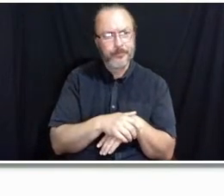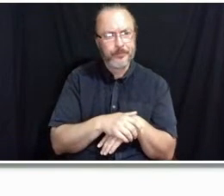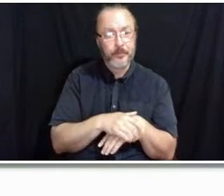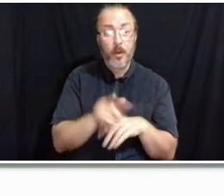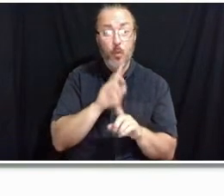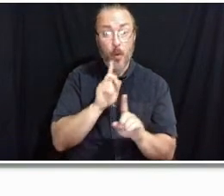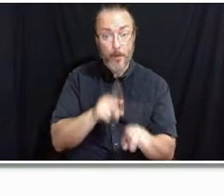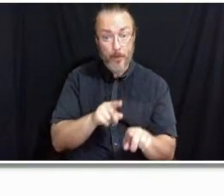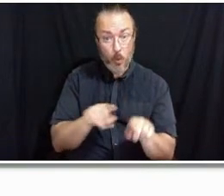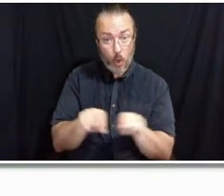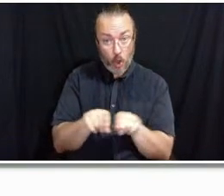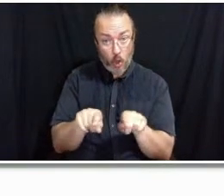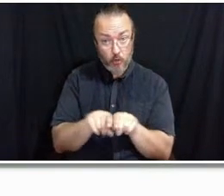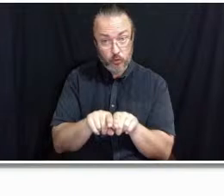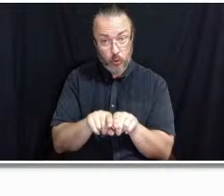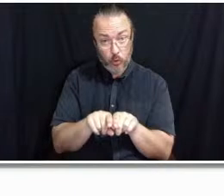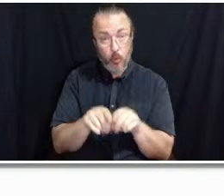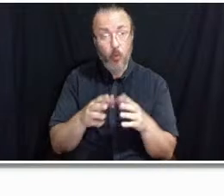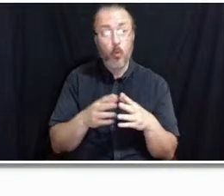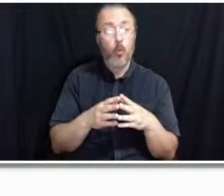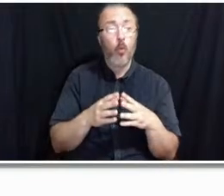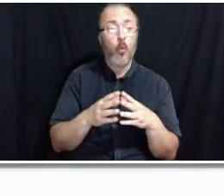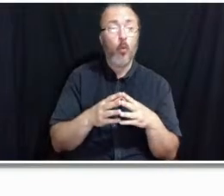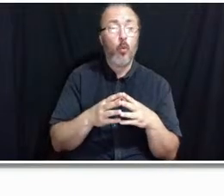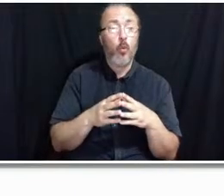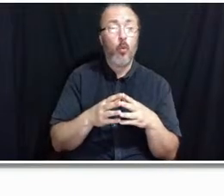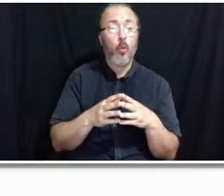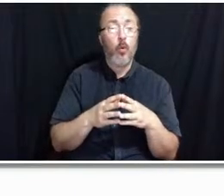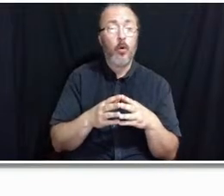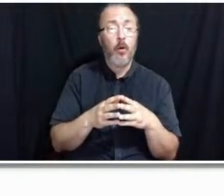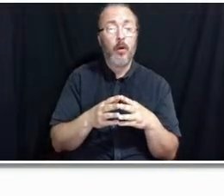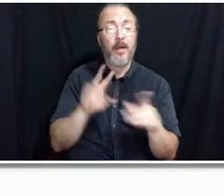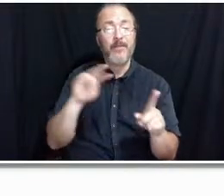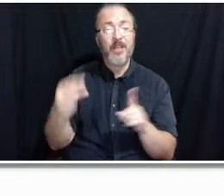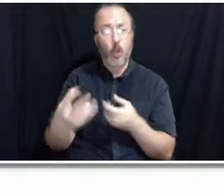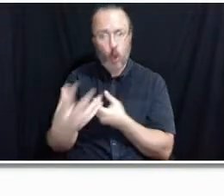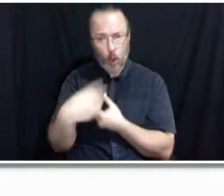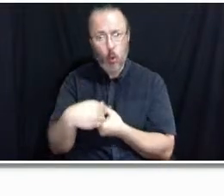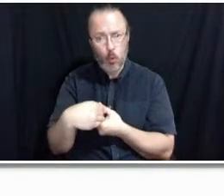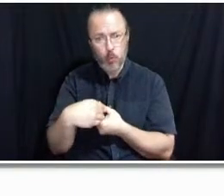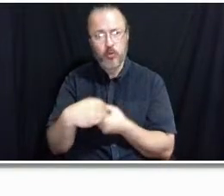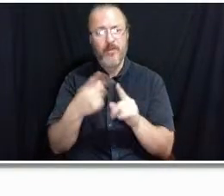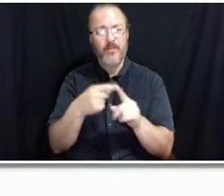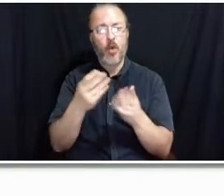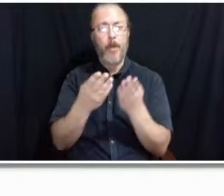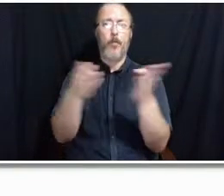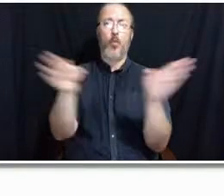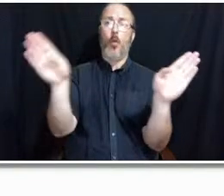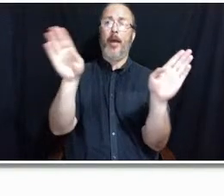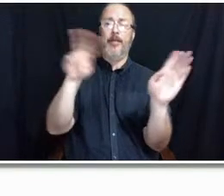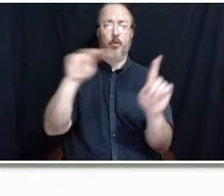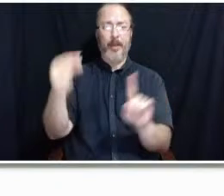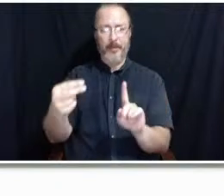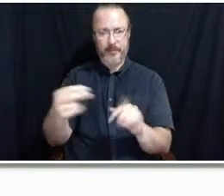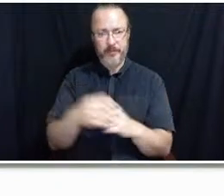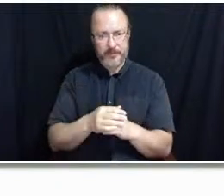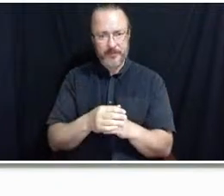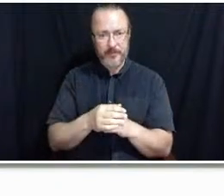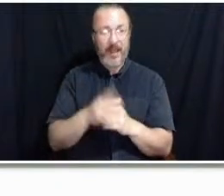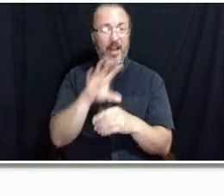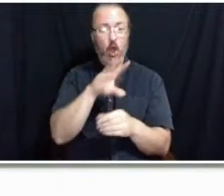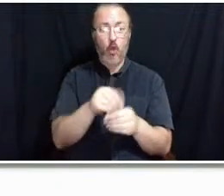Le rapport, bien sûr, considère l'inclusion avec une perspective très large, avec tout un éventail